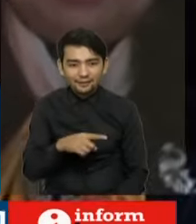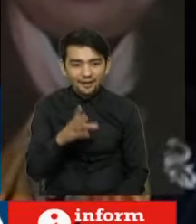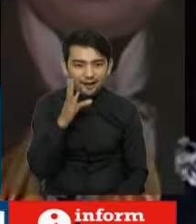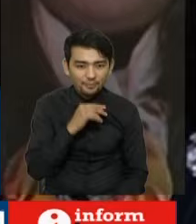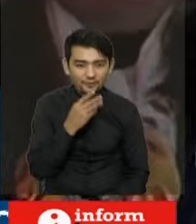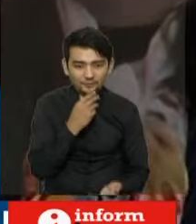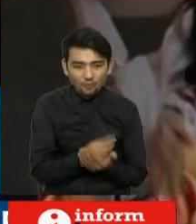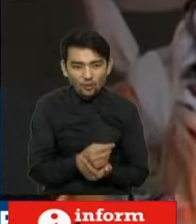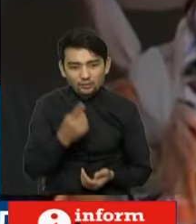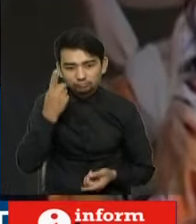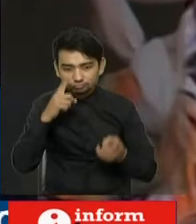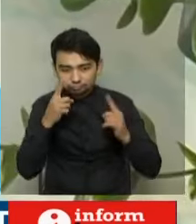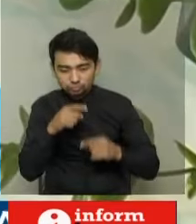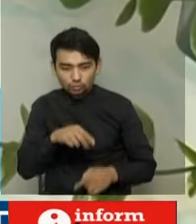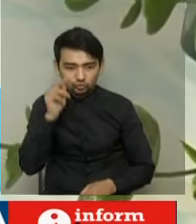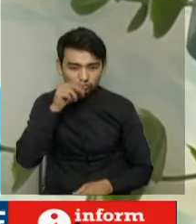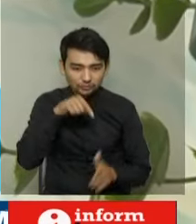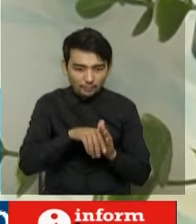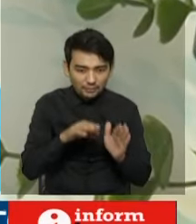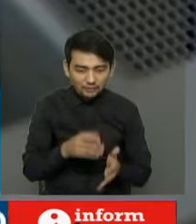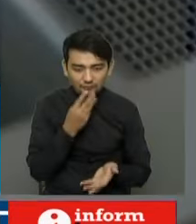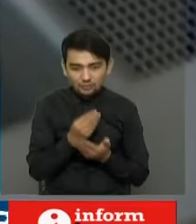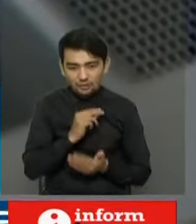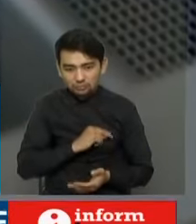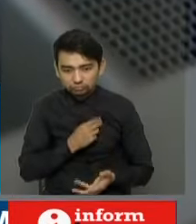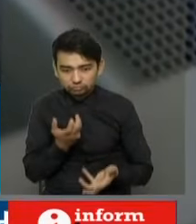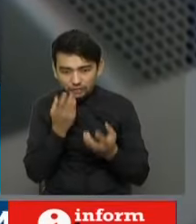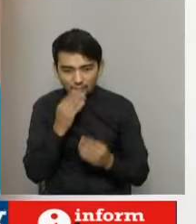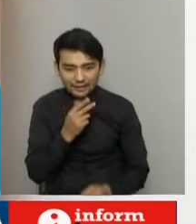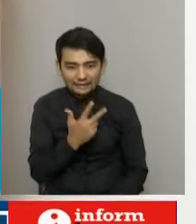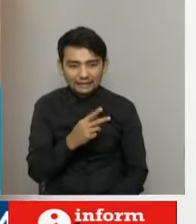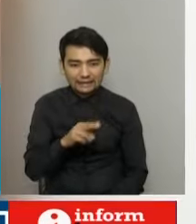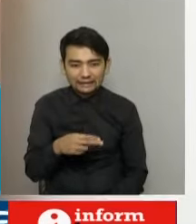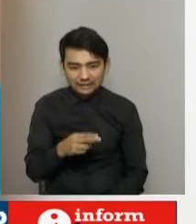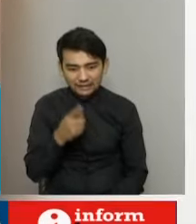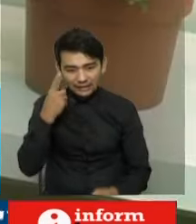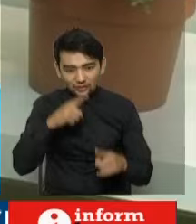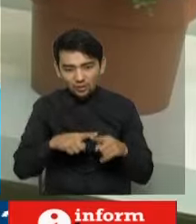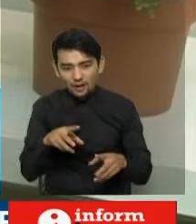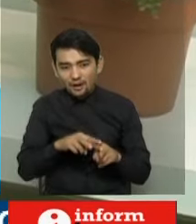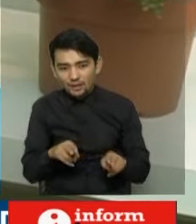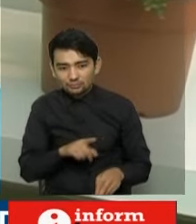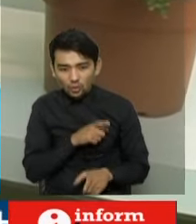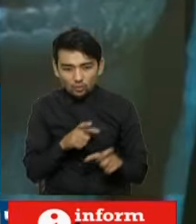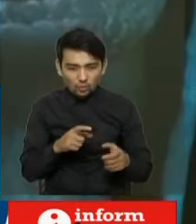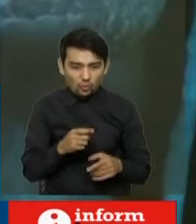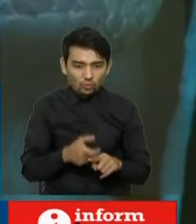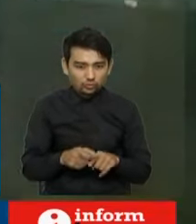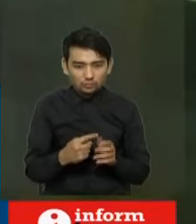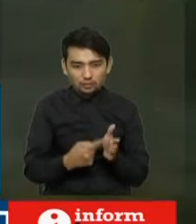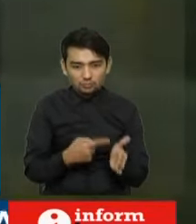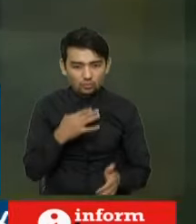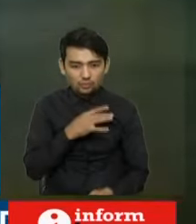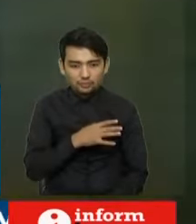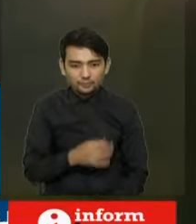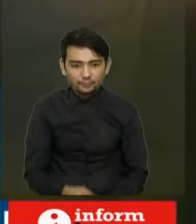находить свои идеи, учиться здесь. Начал свою работу и кабинет 3D-технологий. Сегодня такие специалисты очень востребованы. Креативный класс